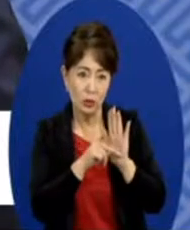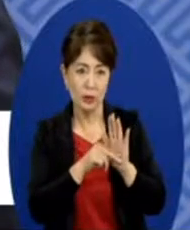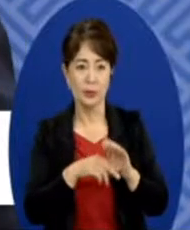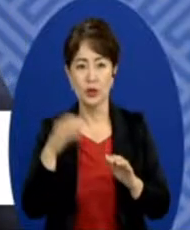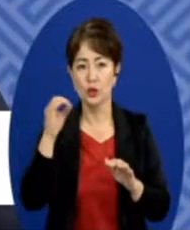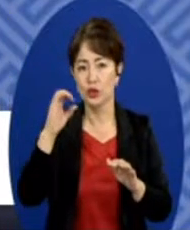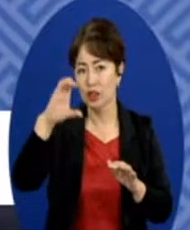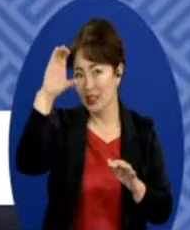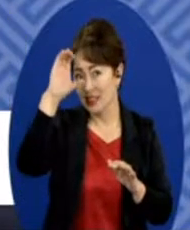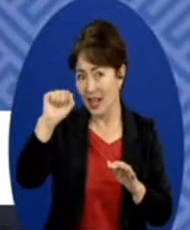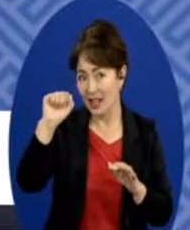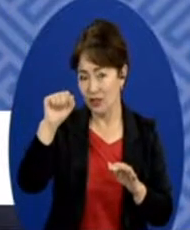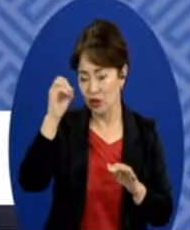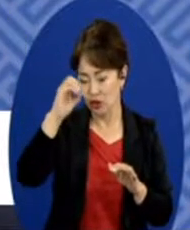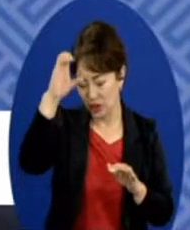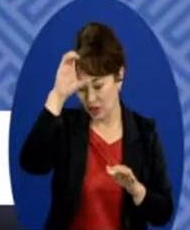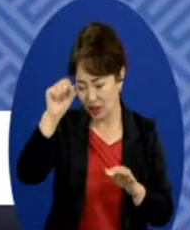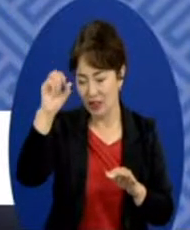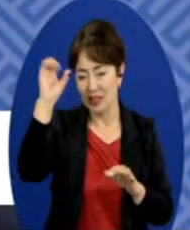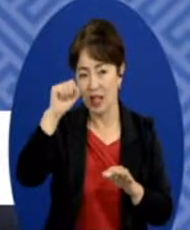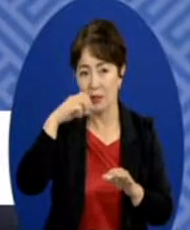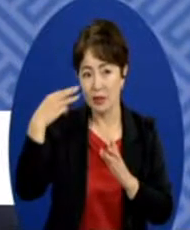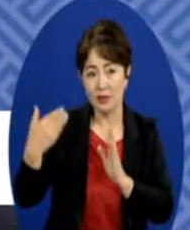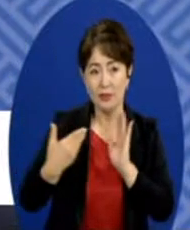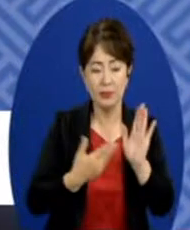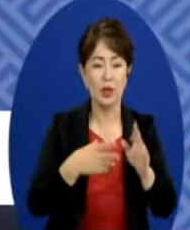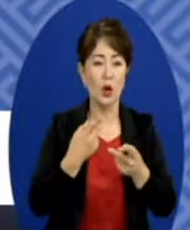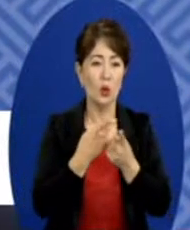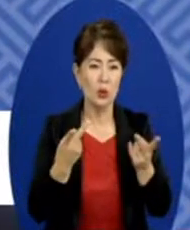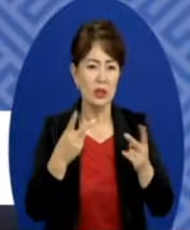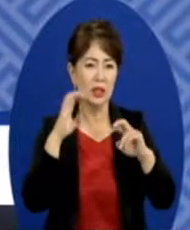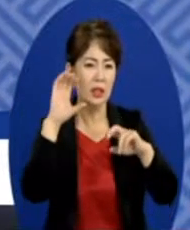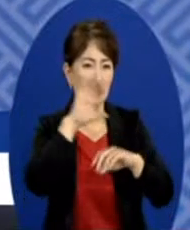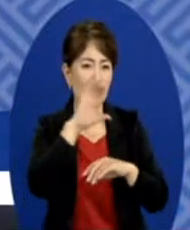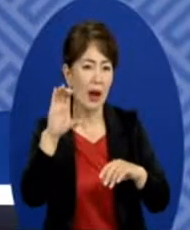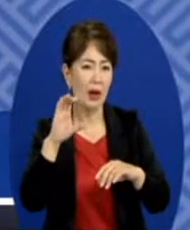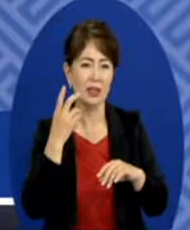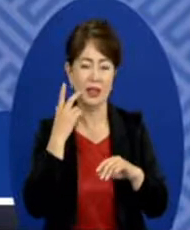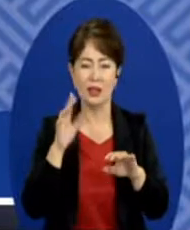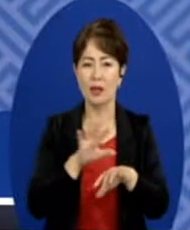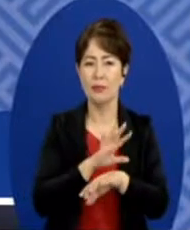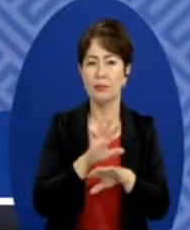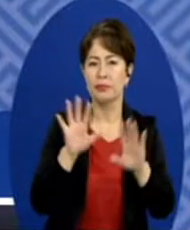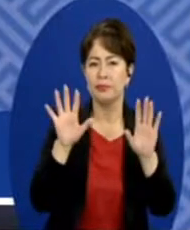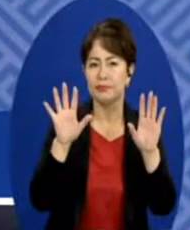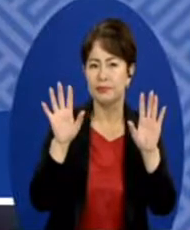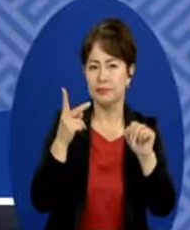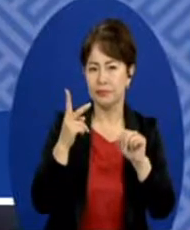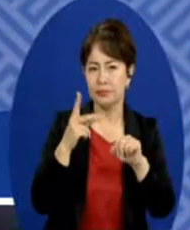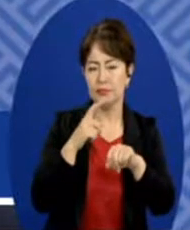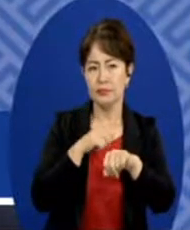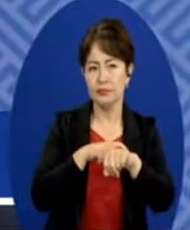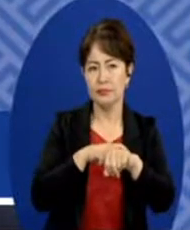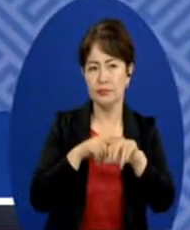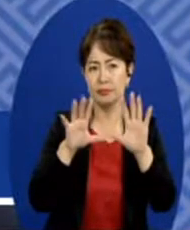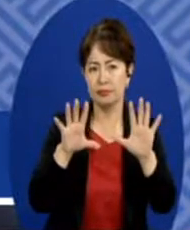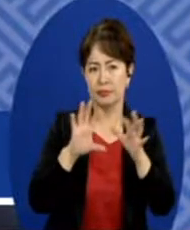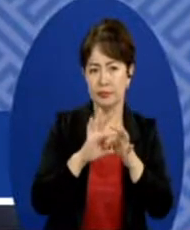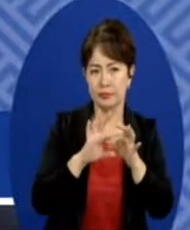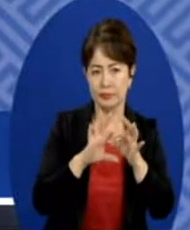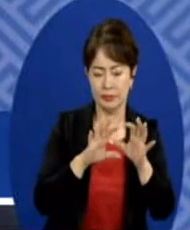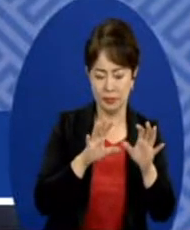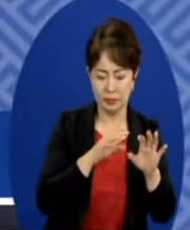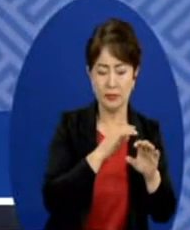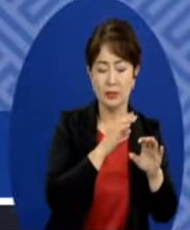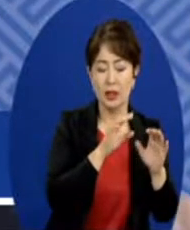Ерөнхийдөө зүгээс өгч байгаа шийдвэр хэм бол та бүхэн мэдж байгаа ихэвчлэн одоо үйлчлэгээний байгууллагууд бол одоо 10-24 цагаас эхлээл